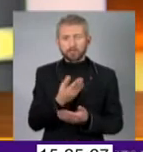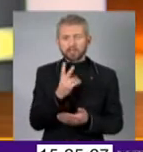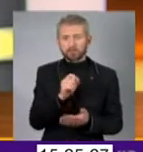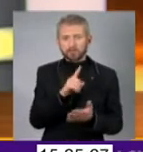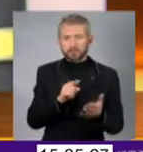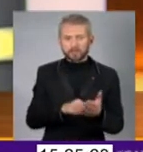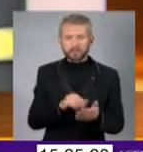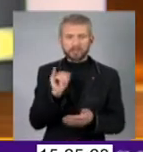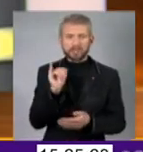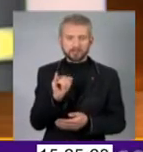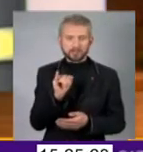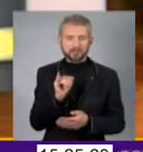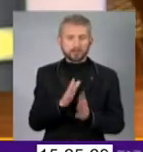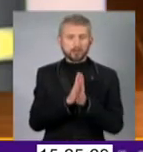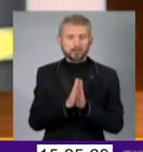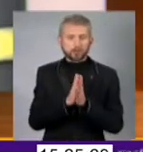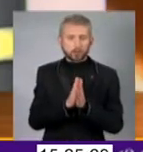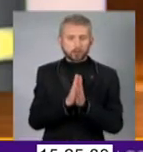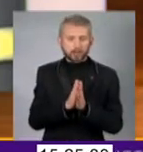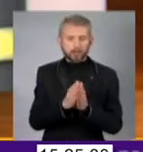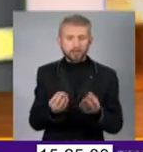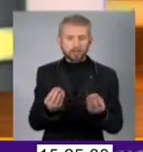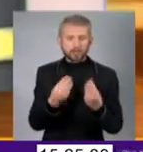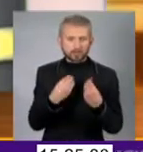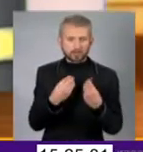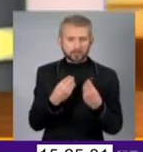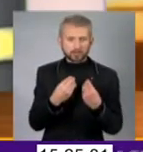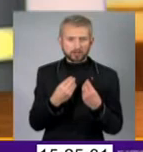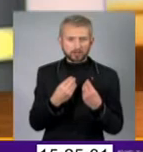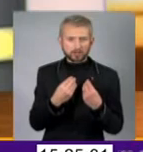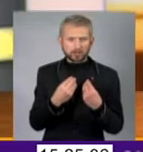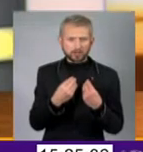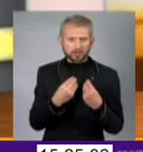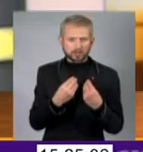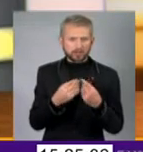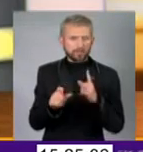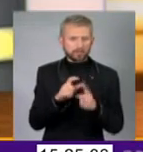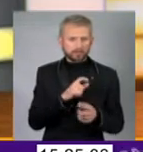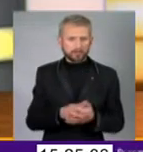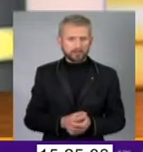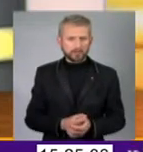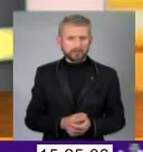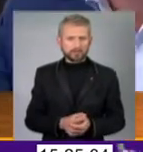питання. І прохання не дати обов'язкову відповідь. Ось